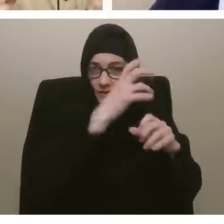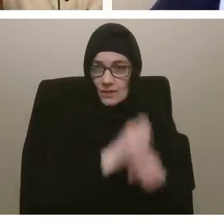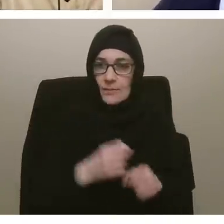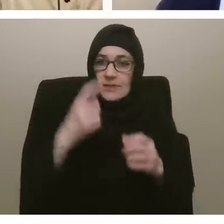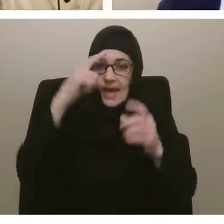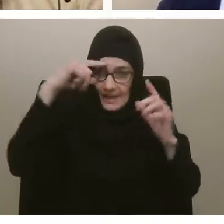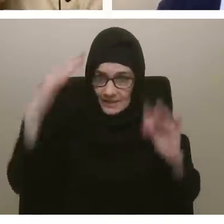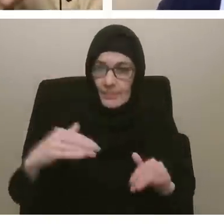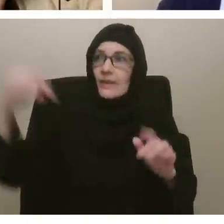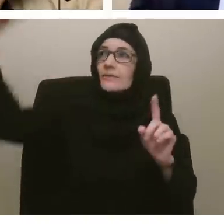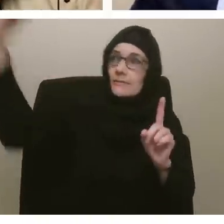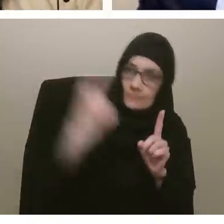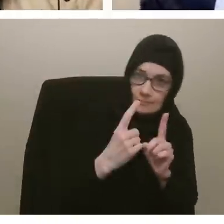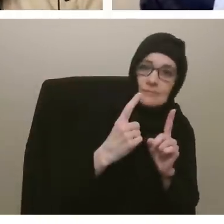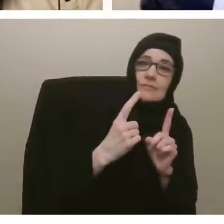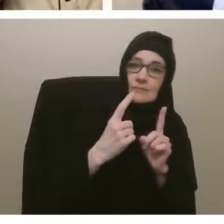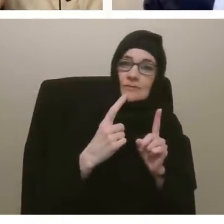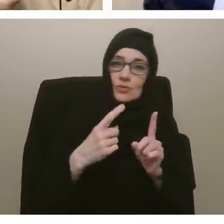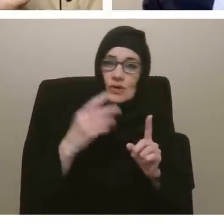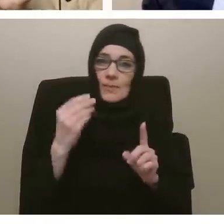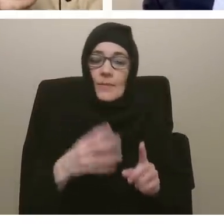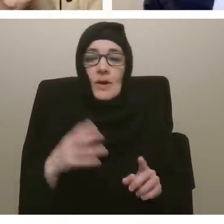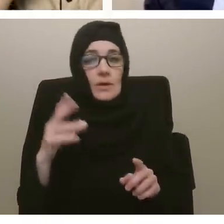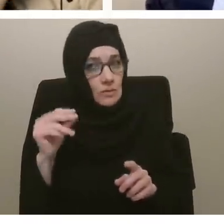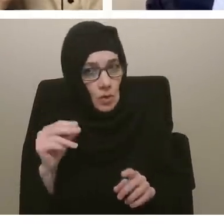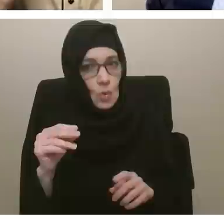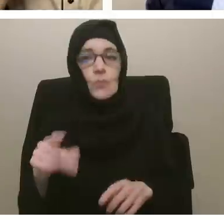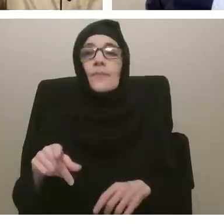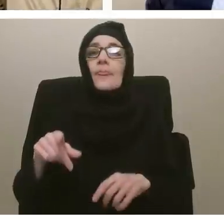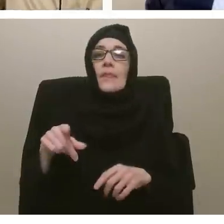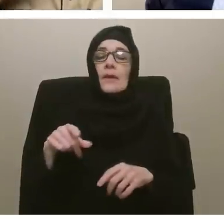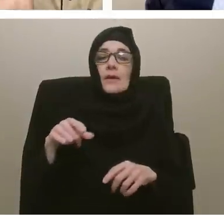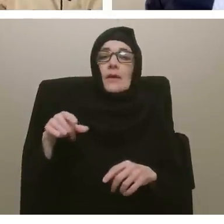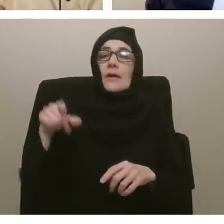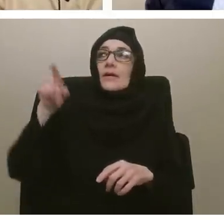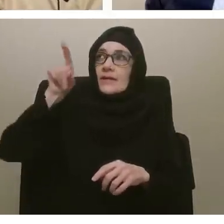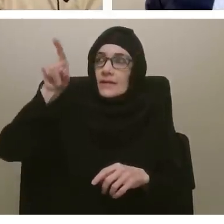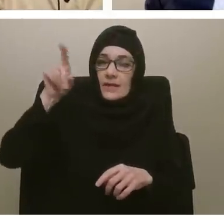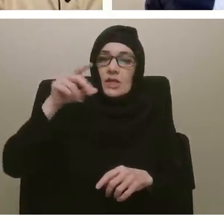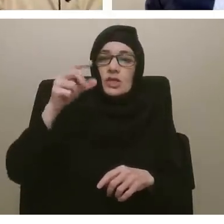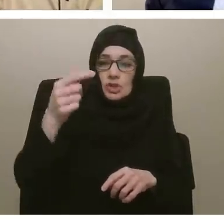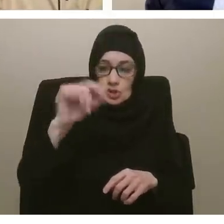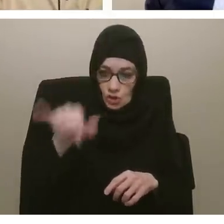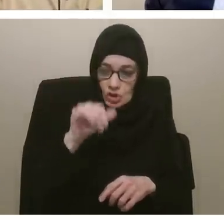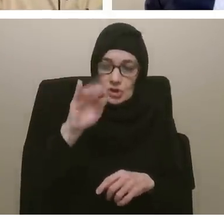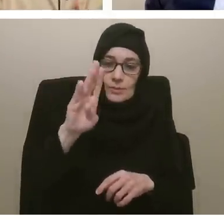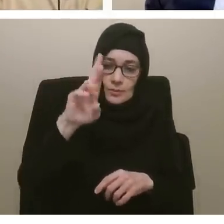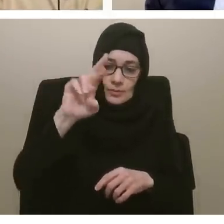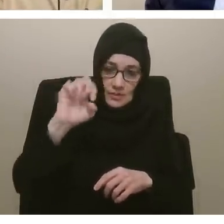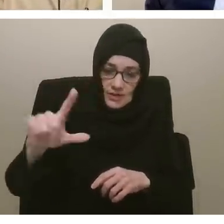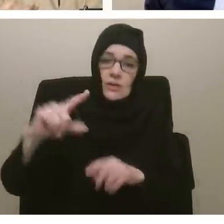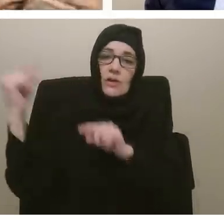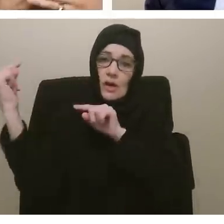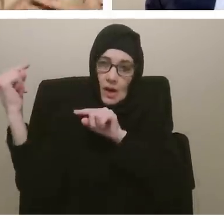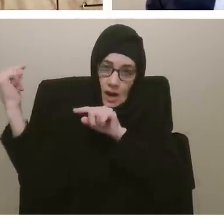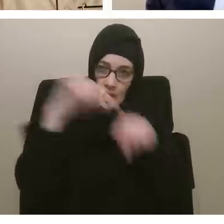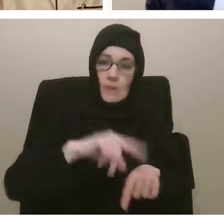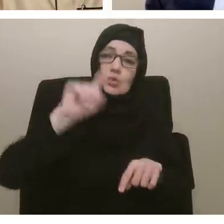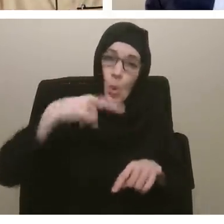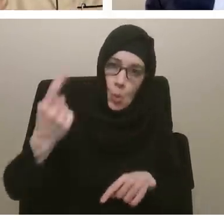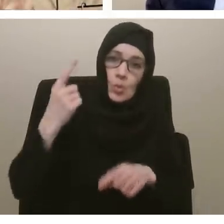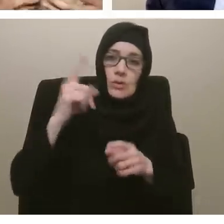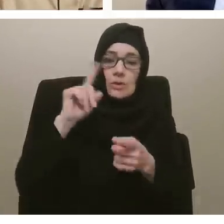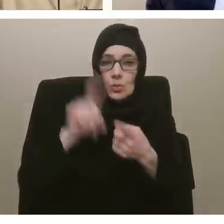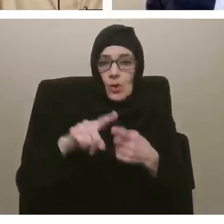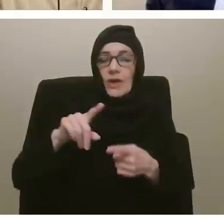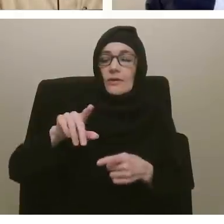وَمَا نَتَنَزِلُ إِلَّا بِأَمْرِ رَبِّكَ. We don't come except by the command of your Lord. So the Prophet ﷺ now knows Jibreel